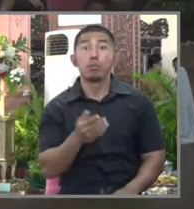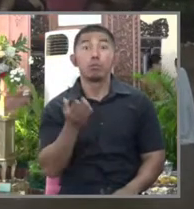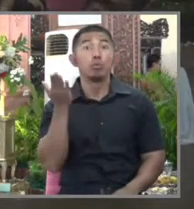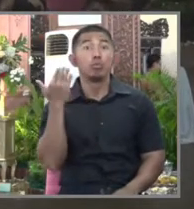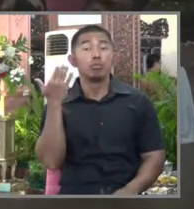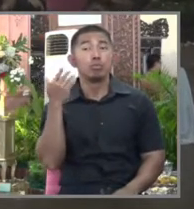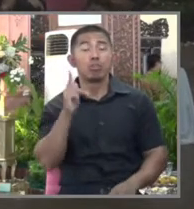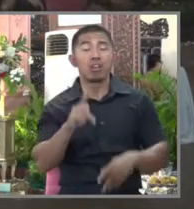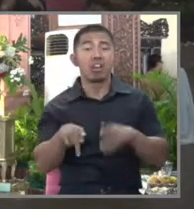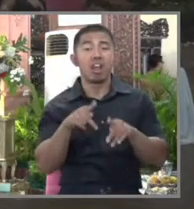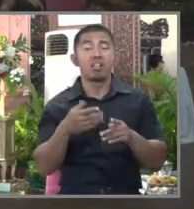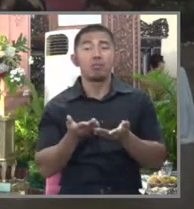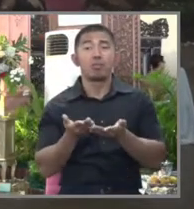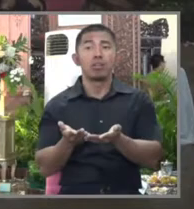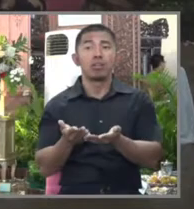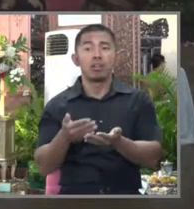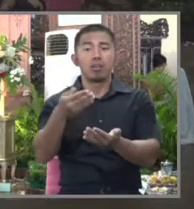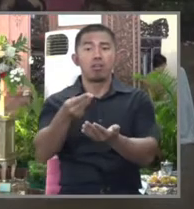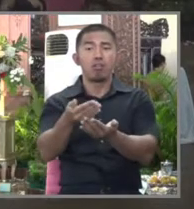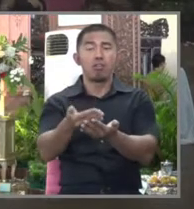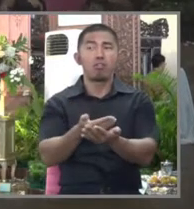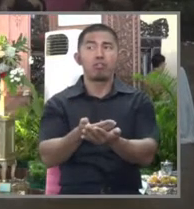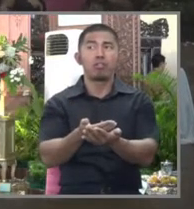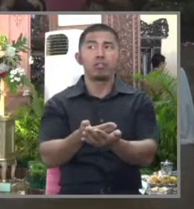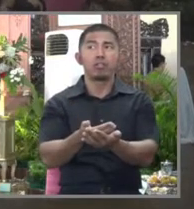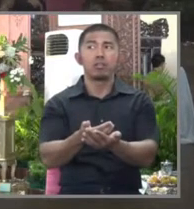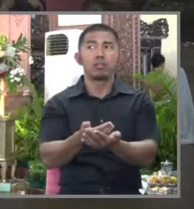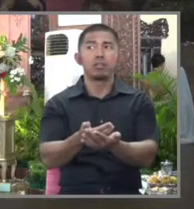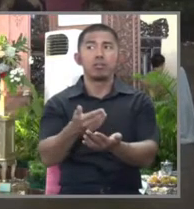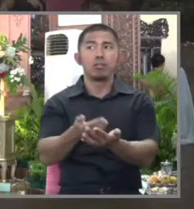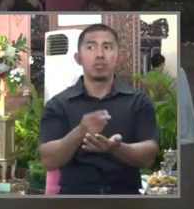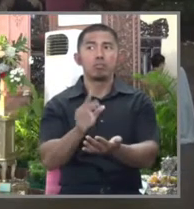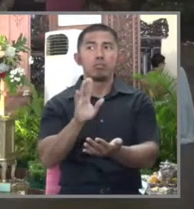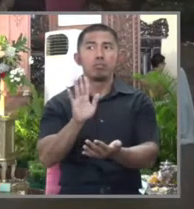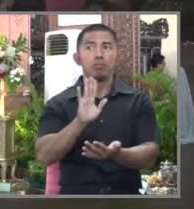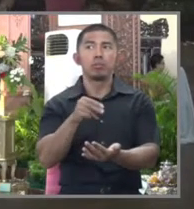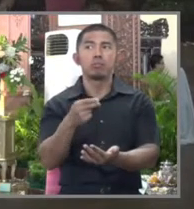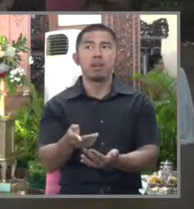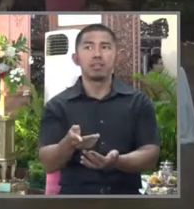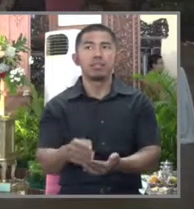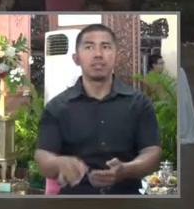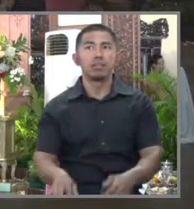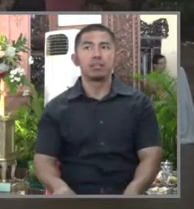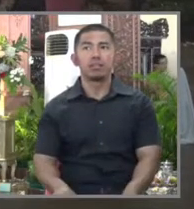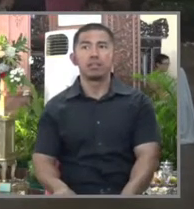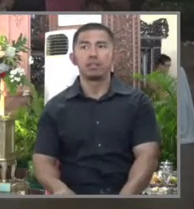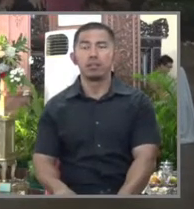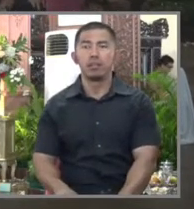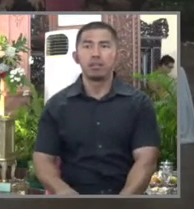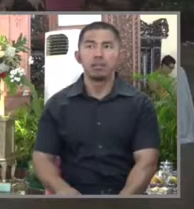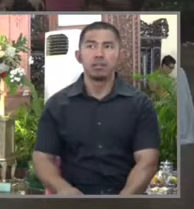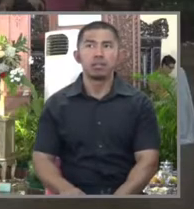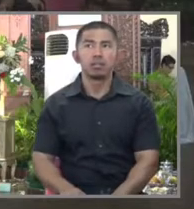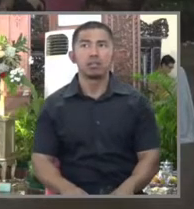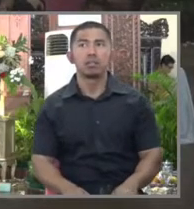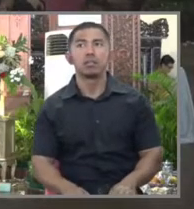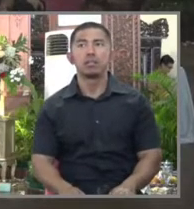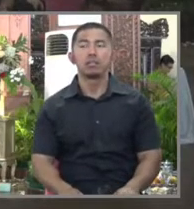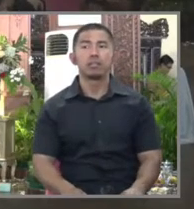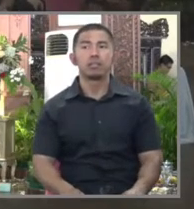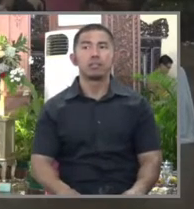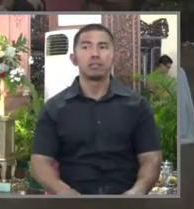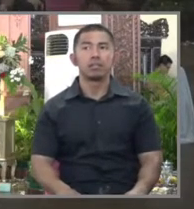kalau diizinkan, honor itu diangkat sama bendino tur bayar. Apa ora? Lah ngaku wae.